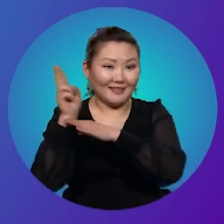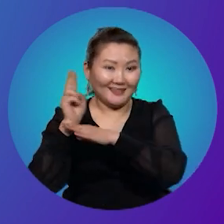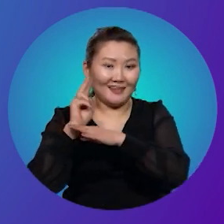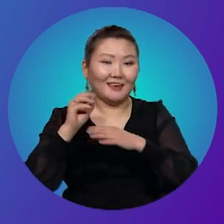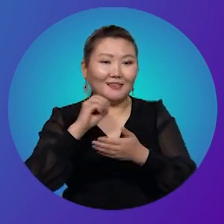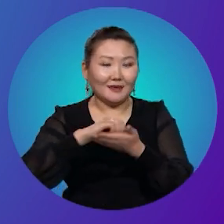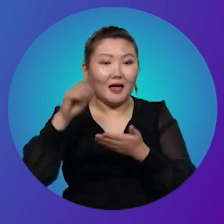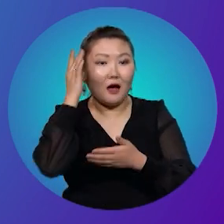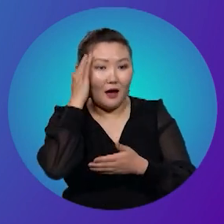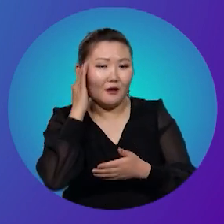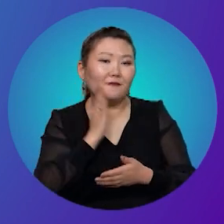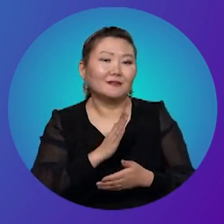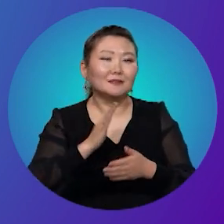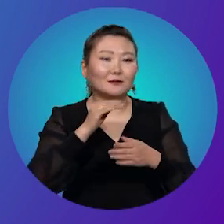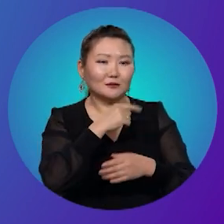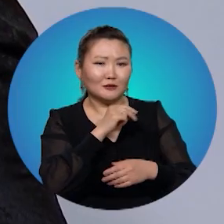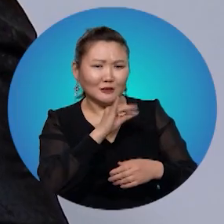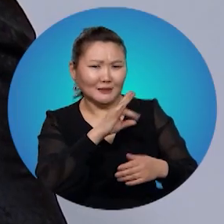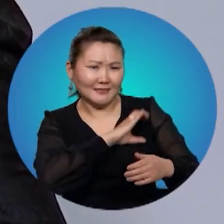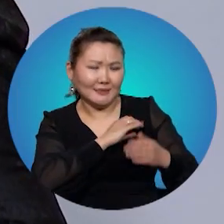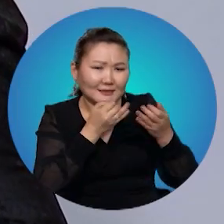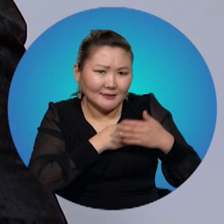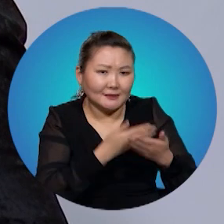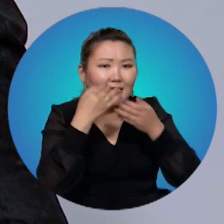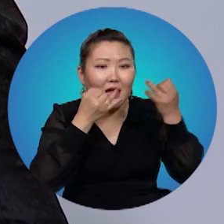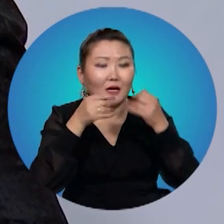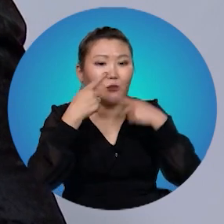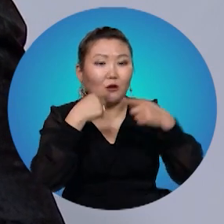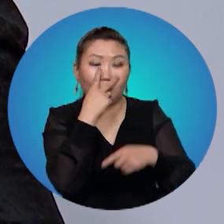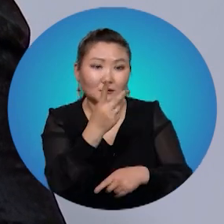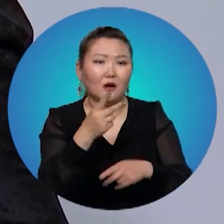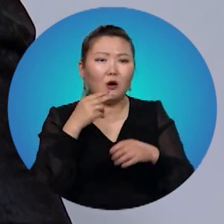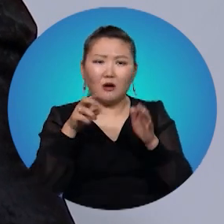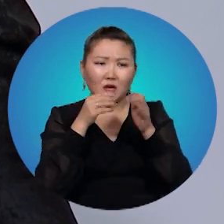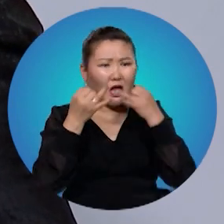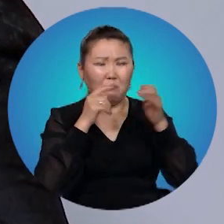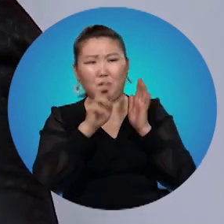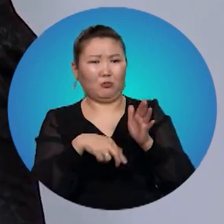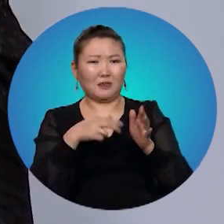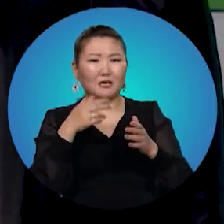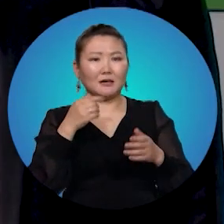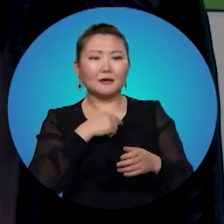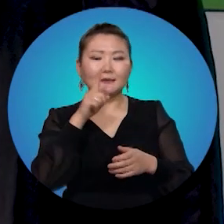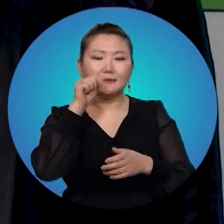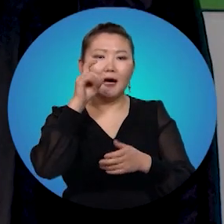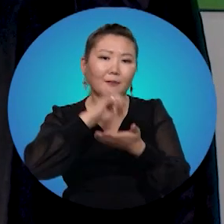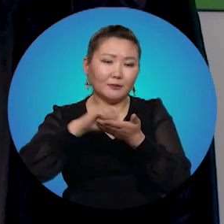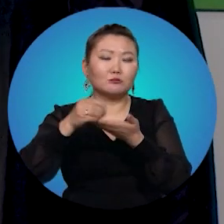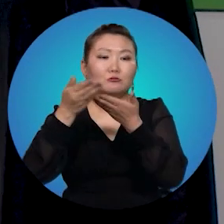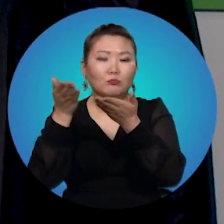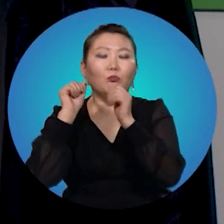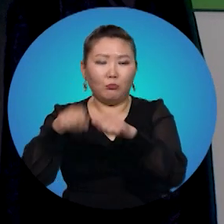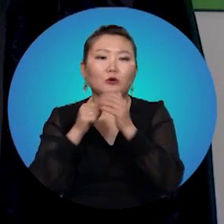аав ээжтэйгээ чин сэтгэлээсээ ярилцаад үзээрэй. За, ярилцах боломжгүй байгаа бол чин сэтгэлийн загтал бичээрэй хүүхдүүдээ. Хүнлэн